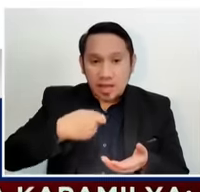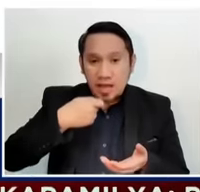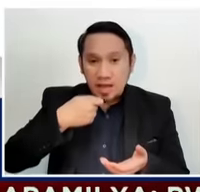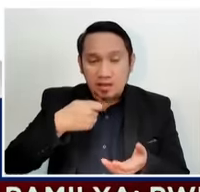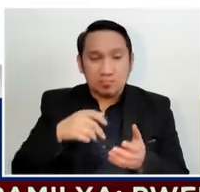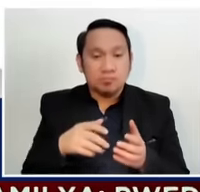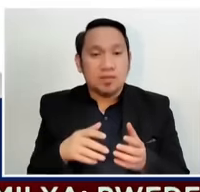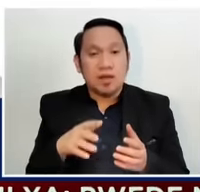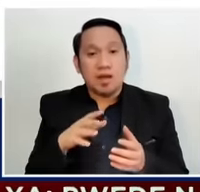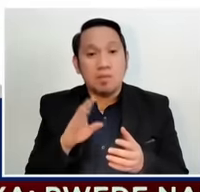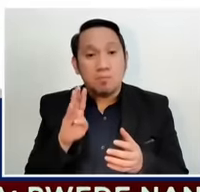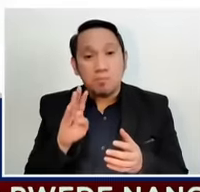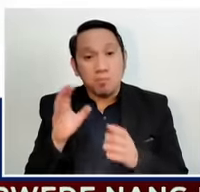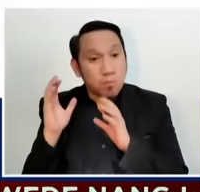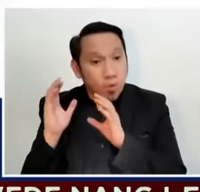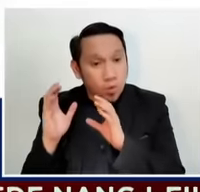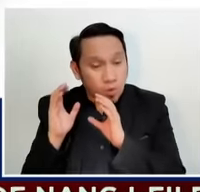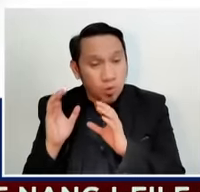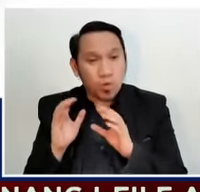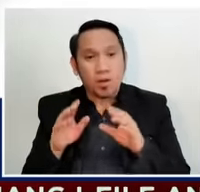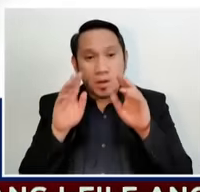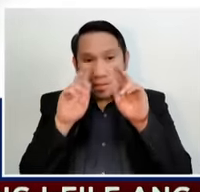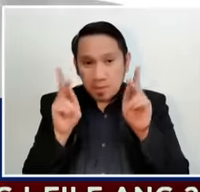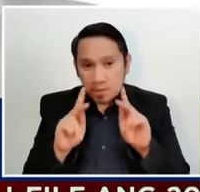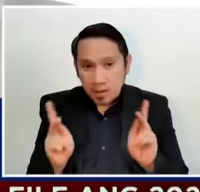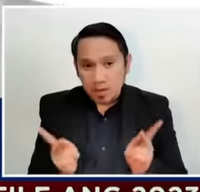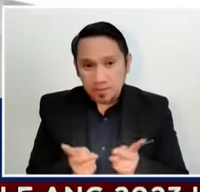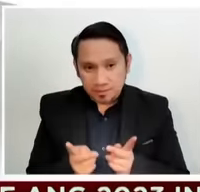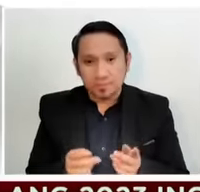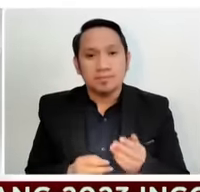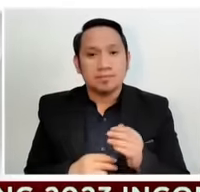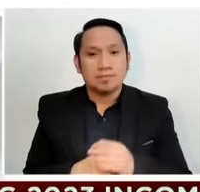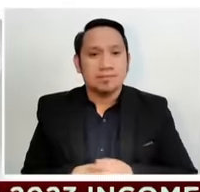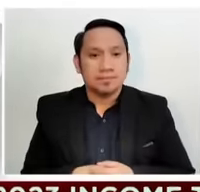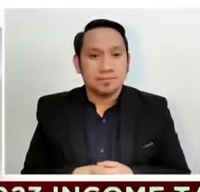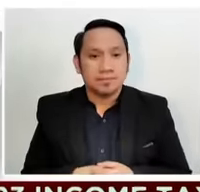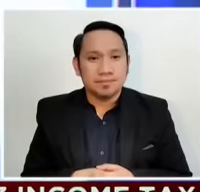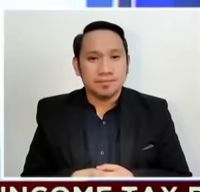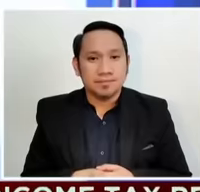buko. Rafael Bosano, ABS-CBN News.